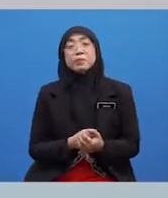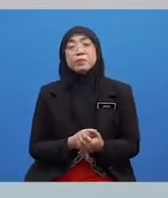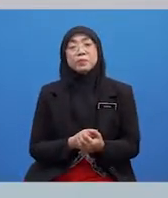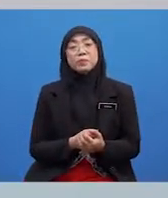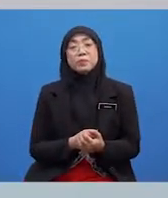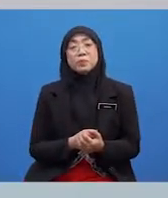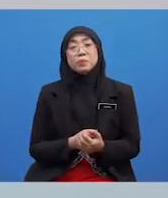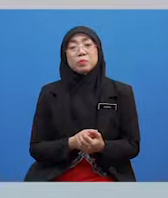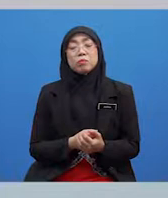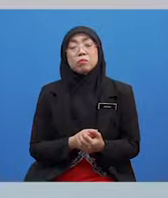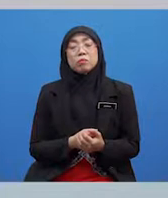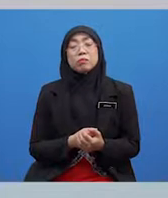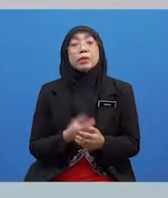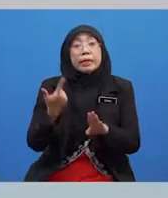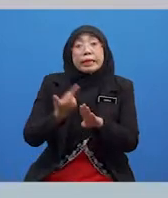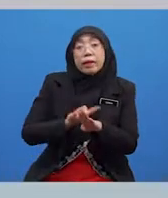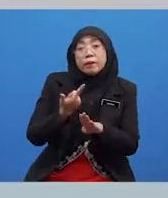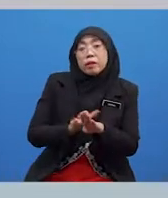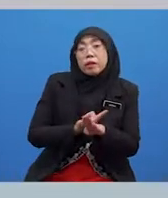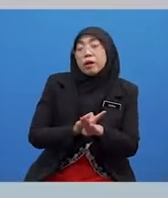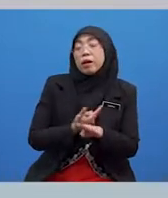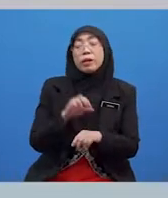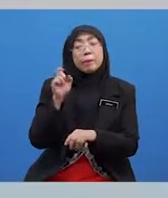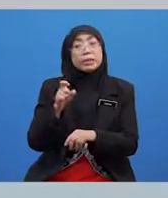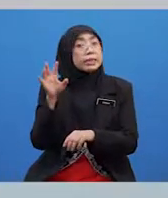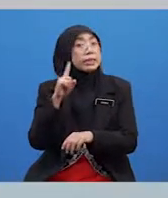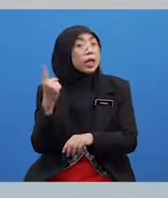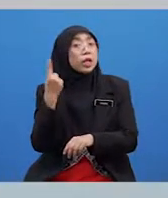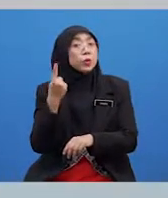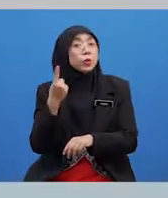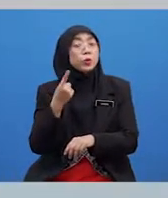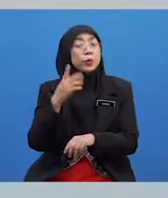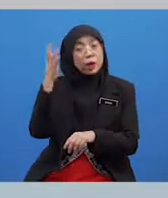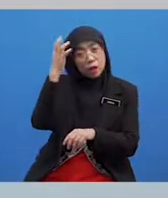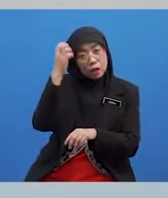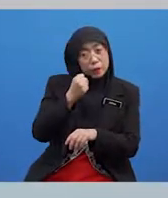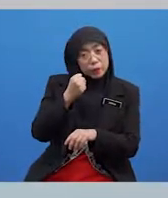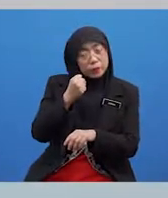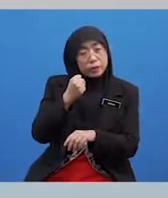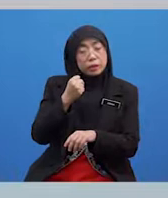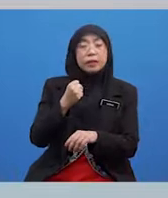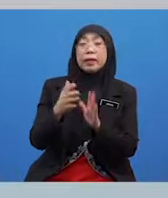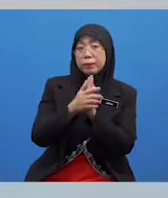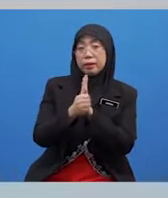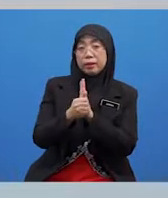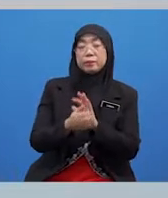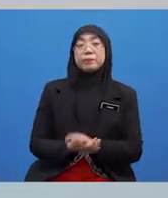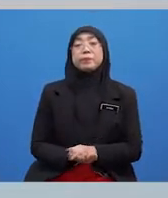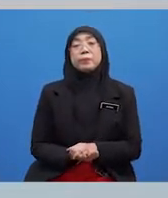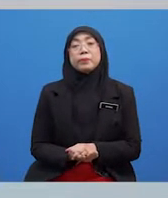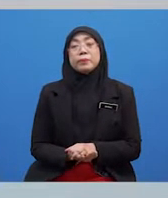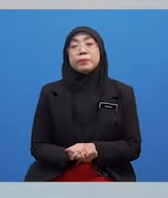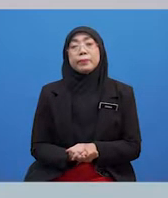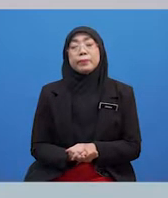kemahiran. Tanpa praktis, penguasaan sesuatu kemahiran tidak akan berlaku.